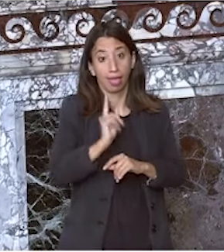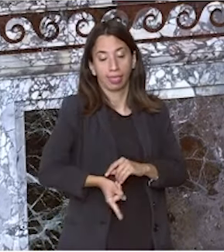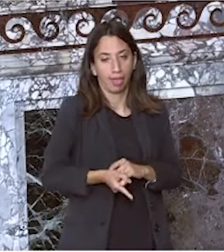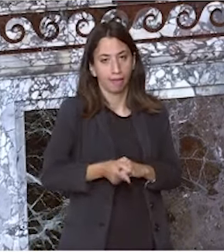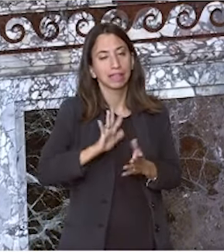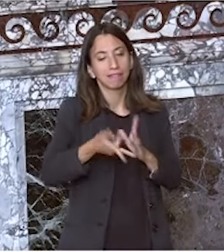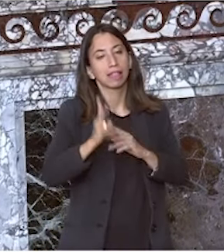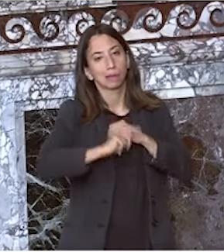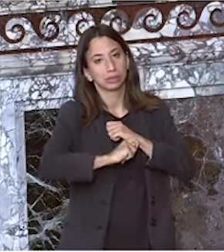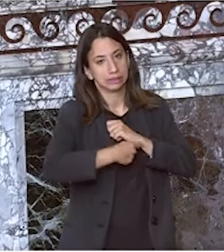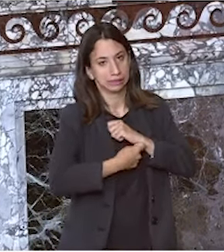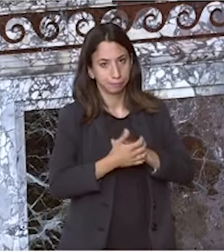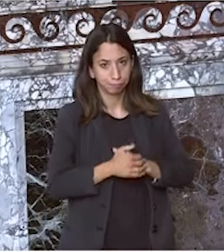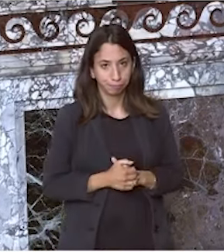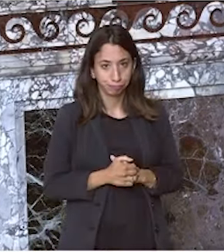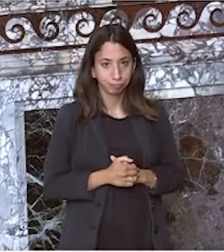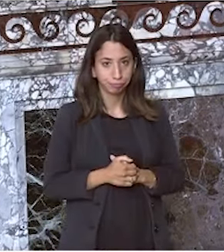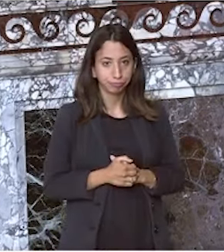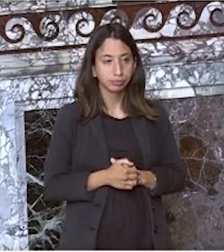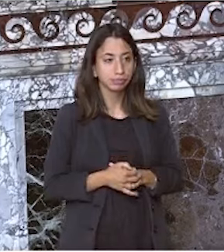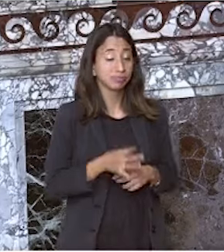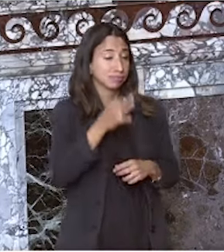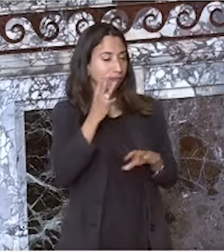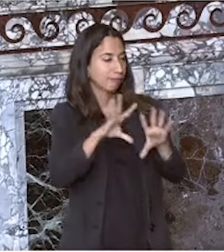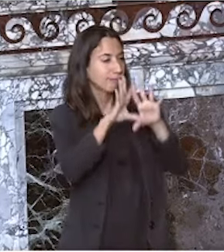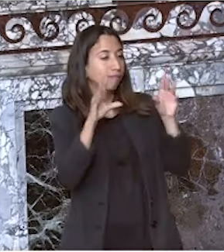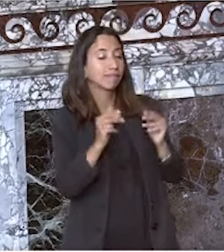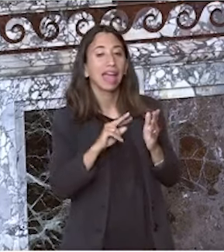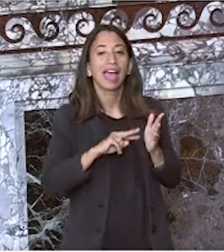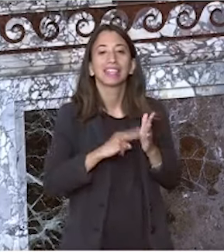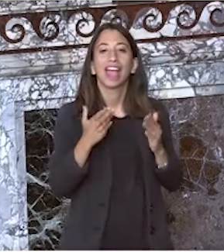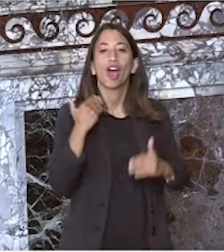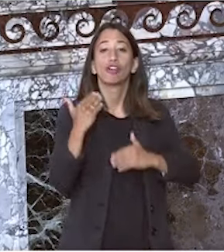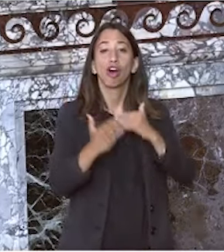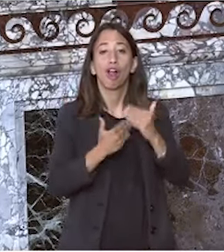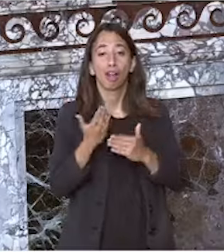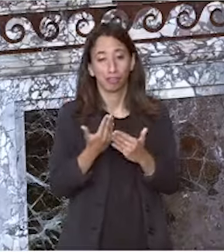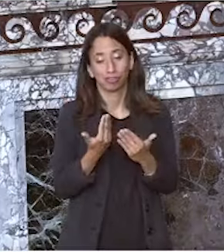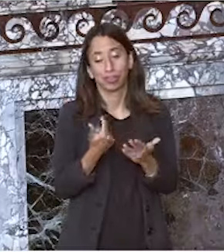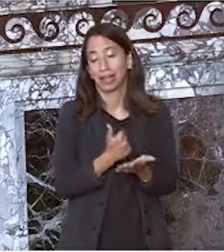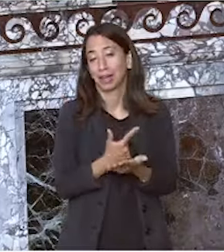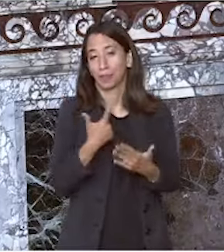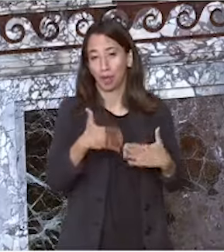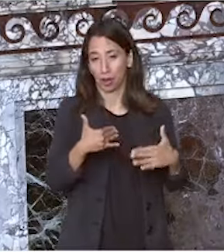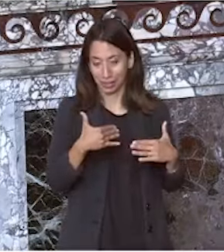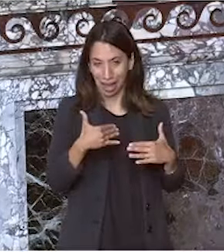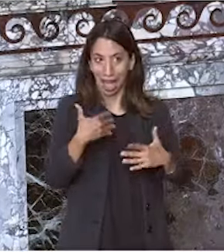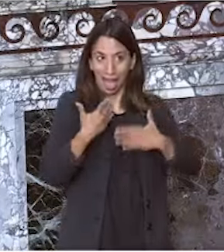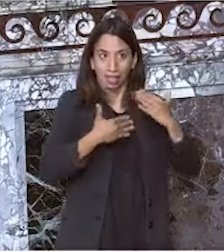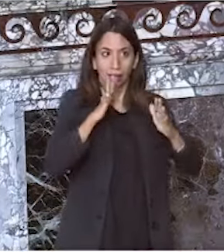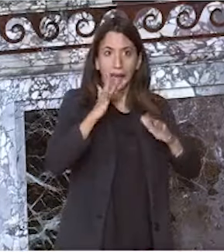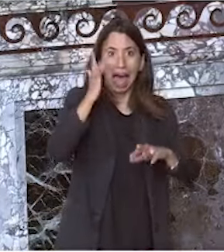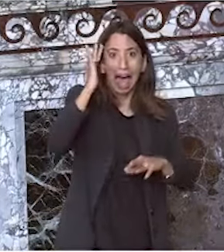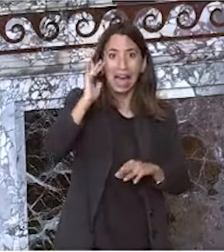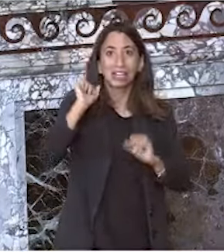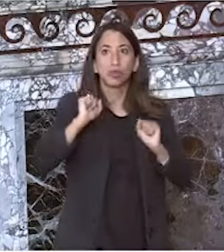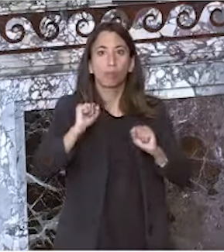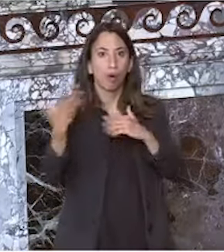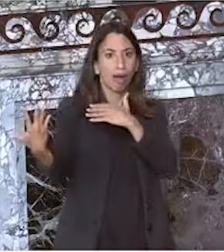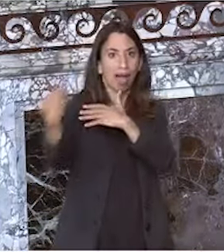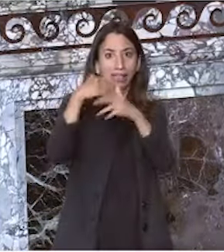Insieme alla tecnologia hanno assunto, ovviamente, rilevanza crescente i rischi cibernetici, anche in relazione alle